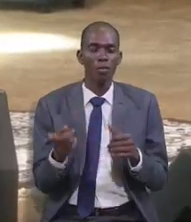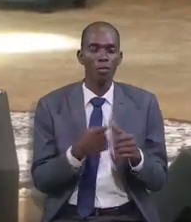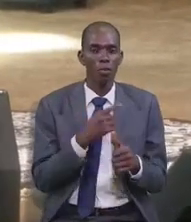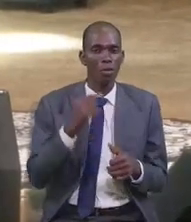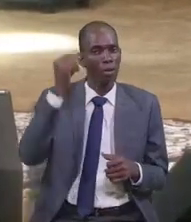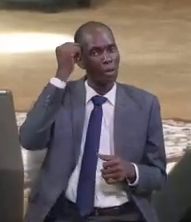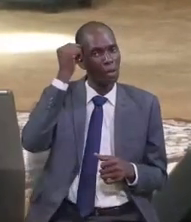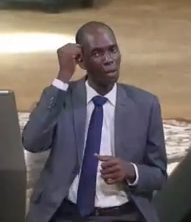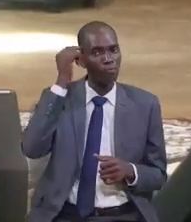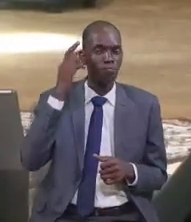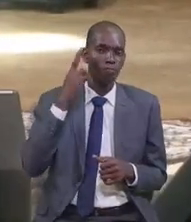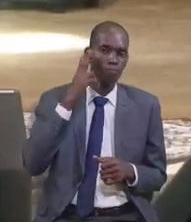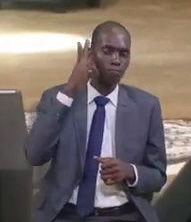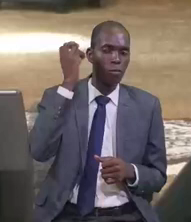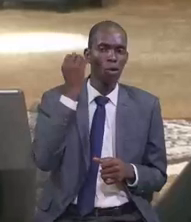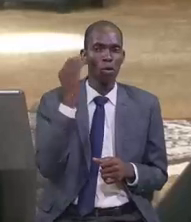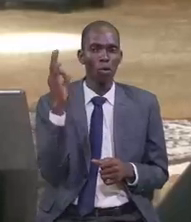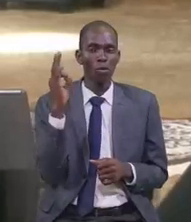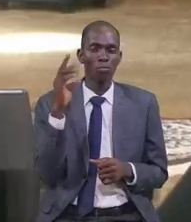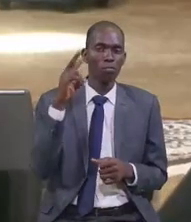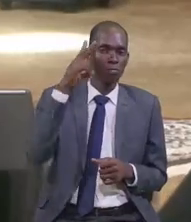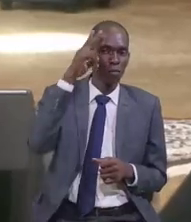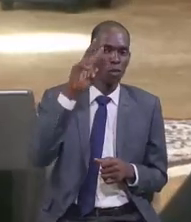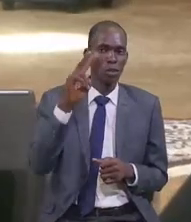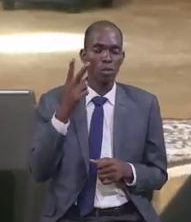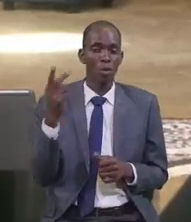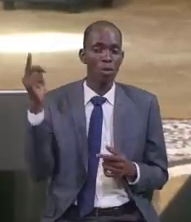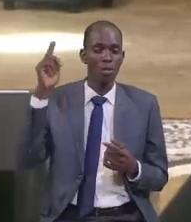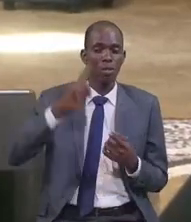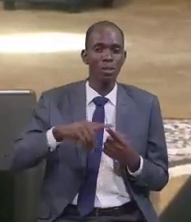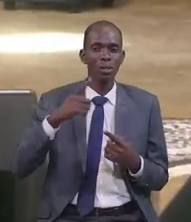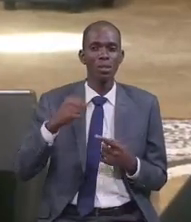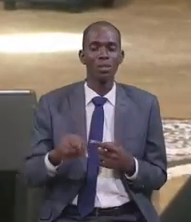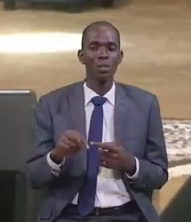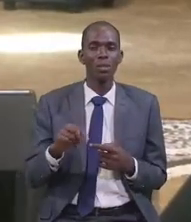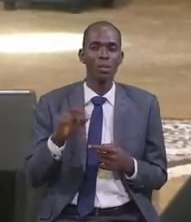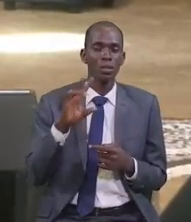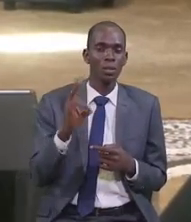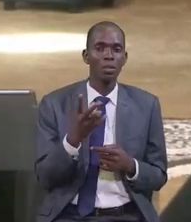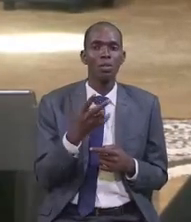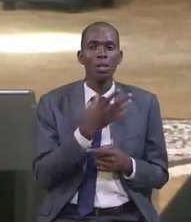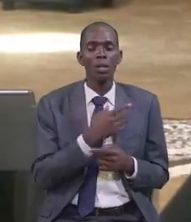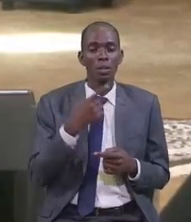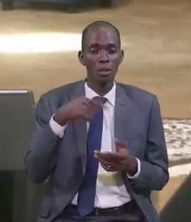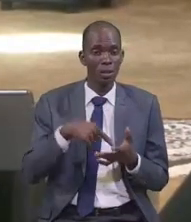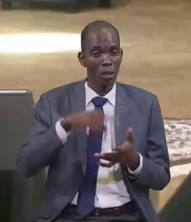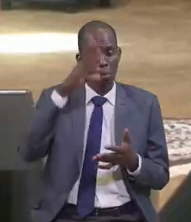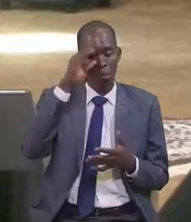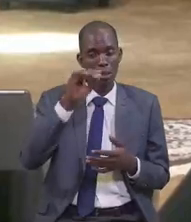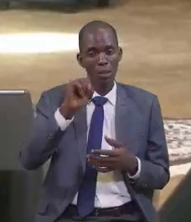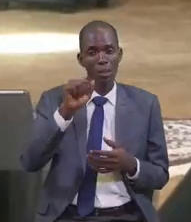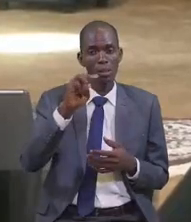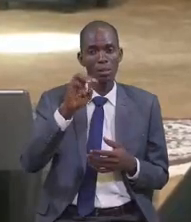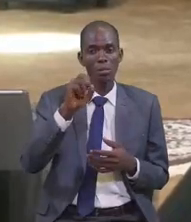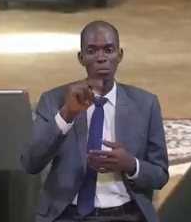quoi qu'on lui rasa les cheveux, l'homme là, on l'a coupé les tresses, l'homme ne s'est pas réveillé.